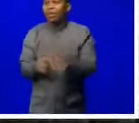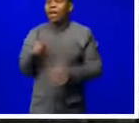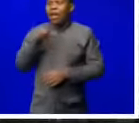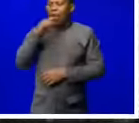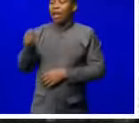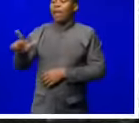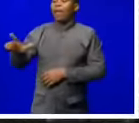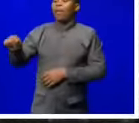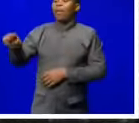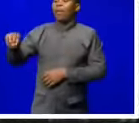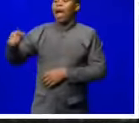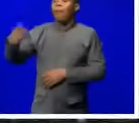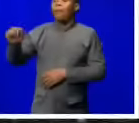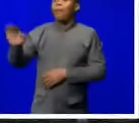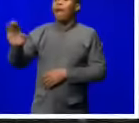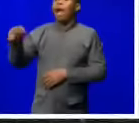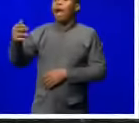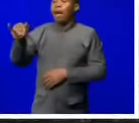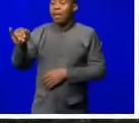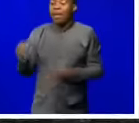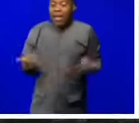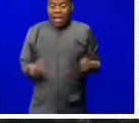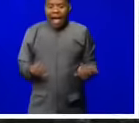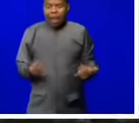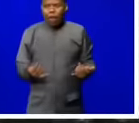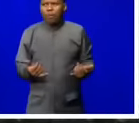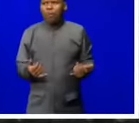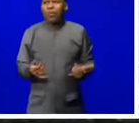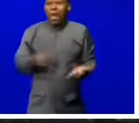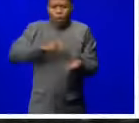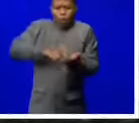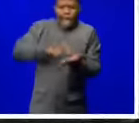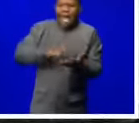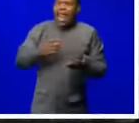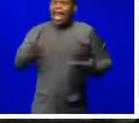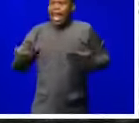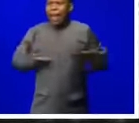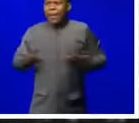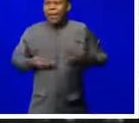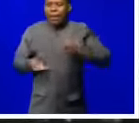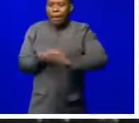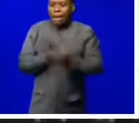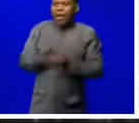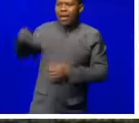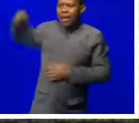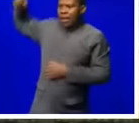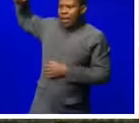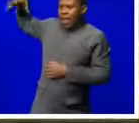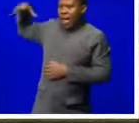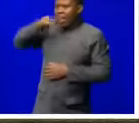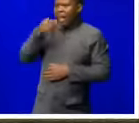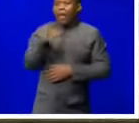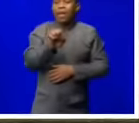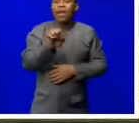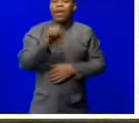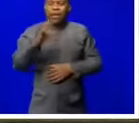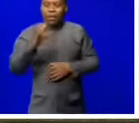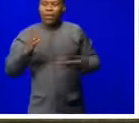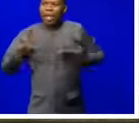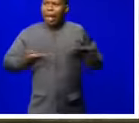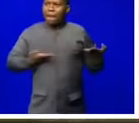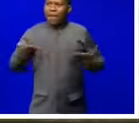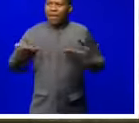ukuthi basemagesini bathumele i-contract i-Tato 7. Yebo, okay, isikhona lesinye lesile